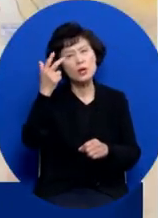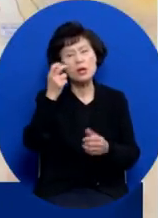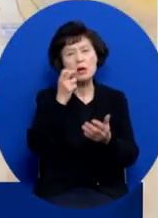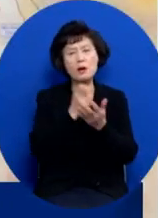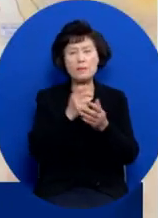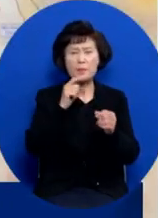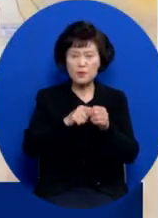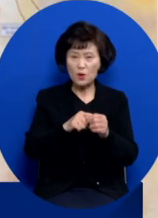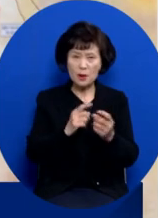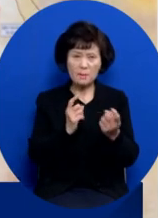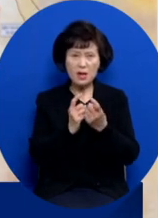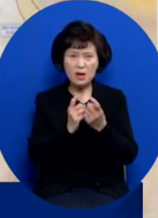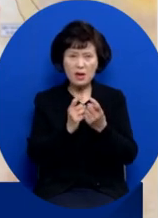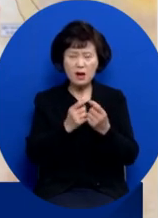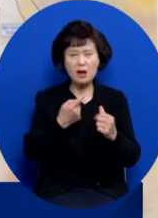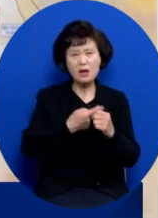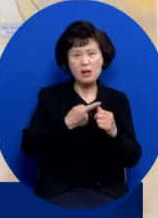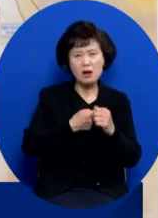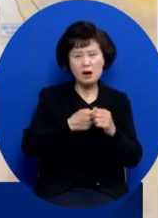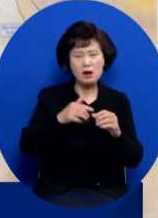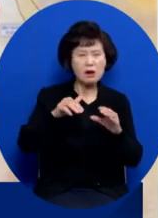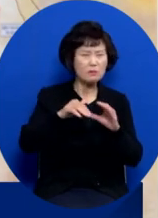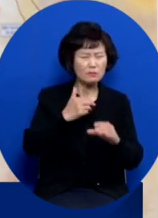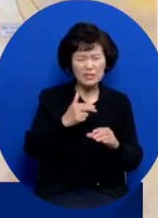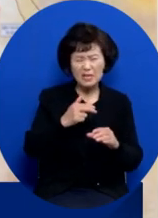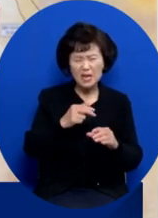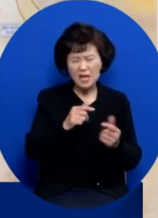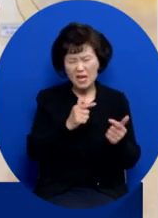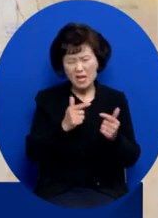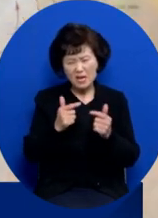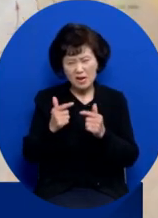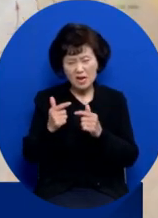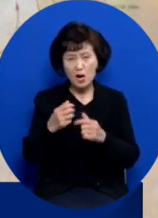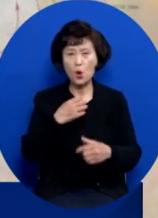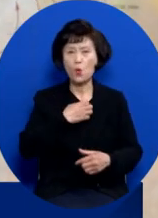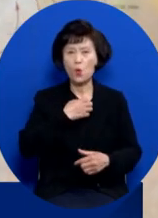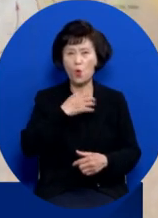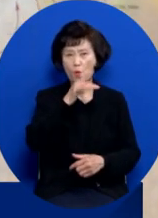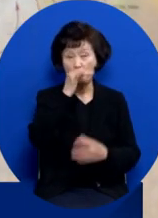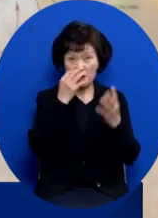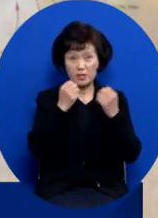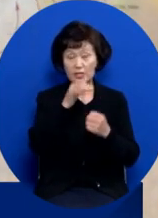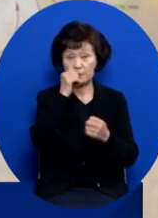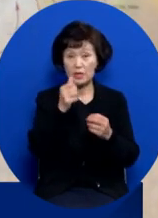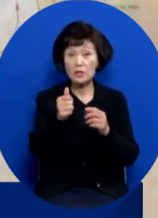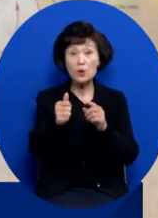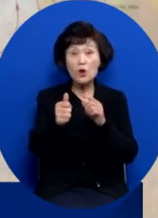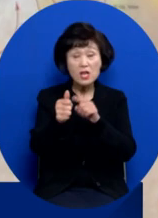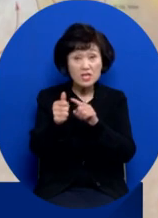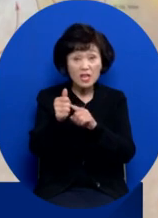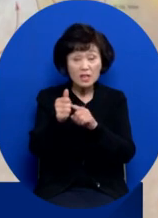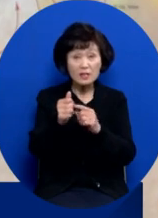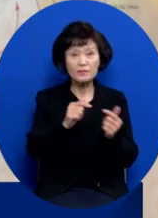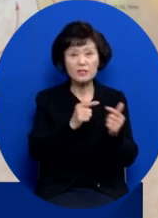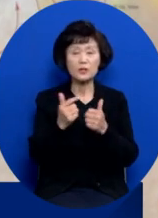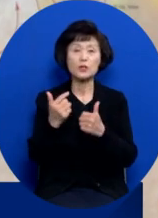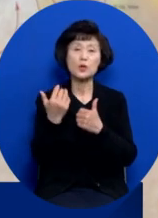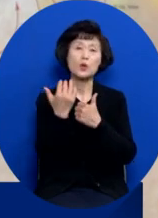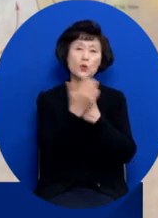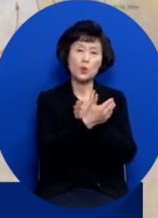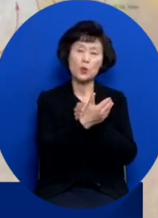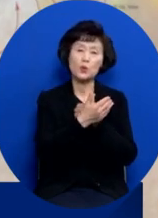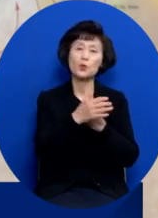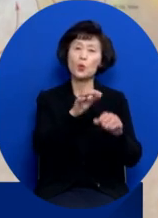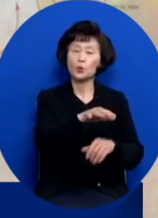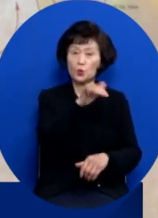협박하고 욕설 문자 별의별 것을 다 받았습니다 비웃세력도 있고요 또 정치하는 사람들은 그들은